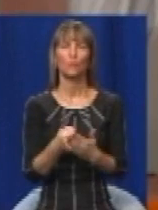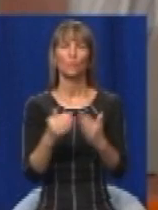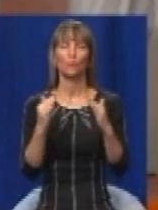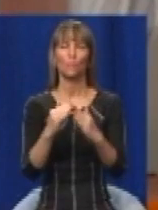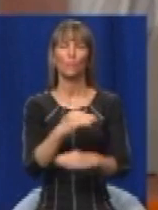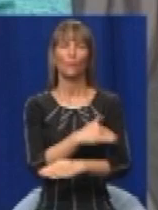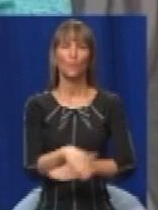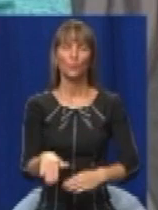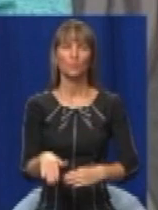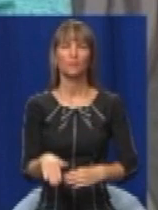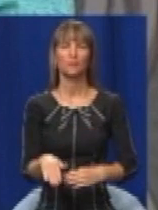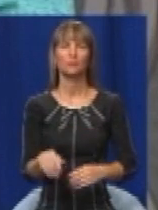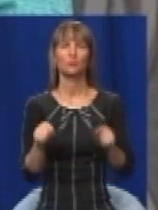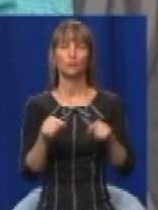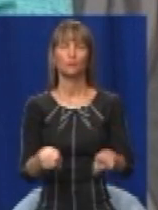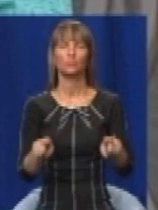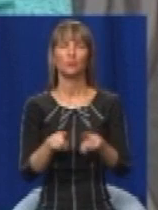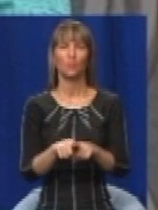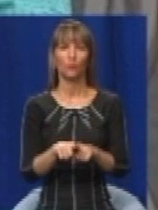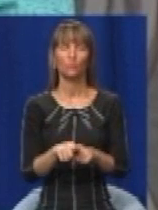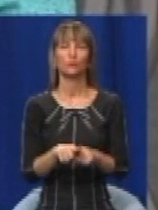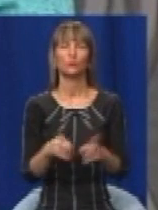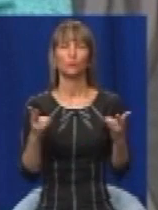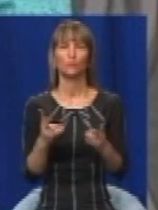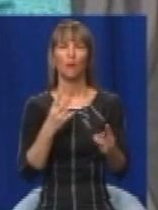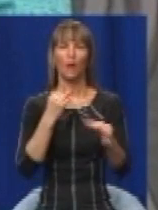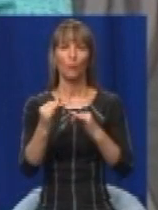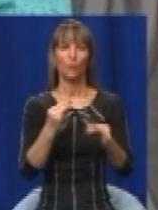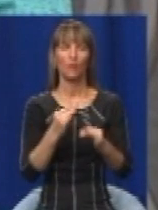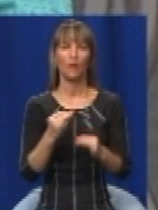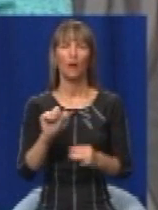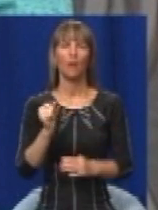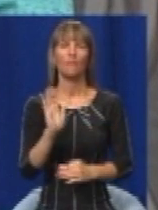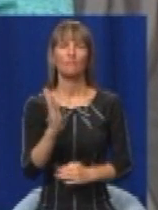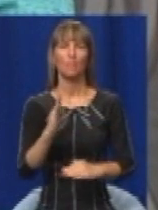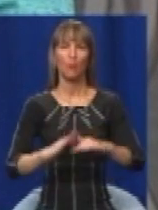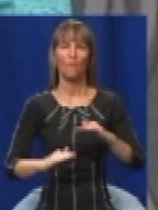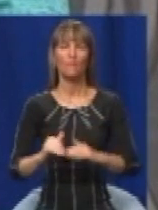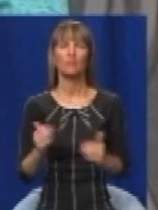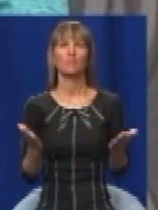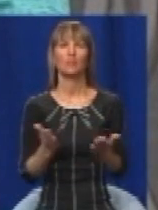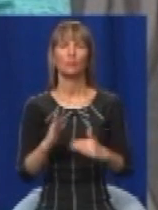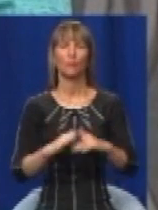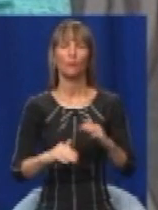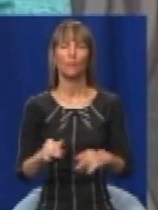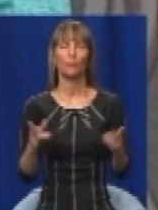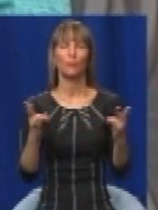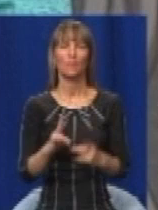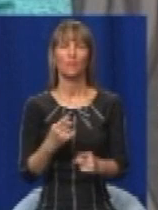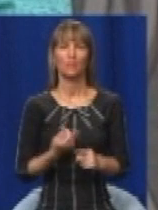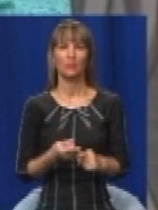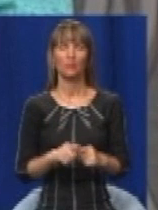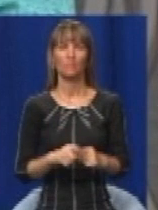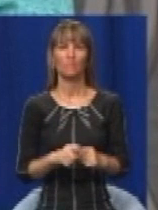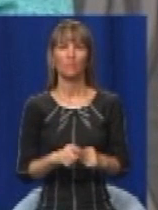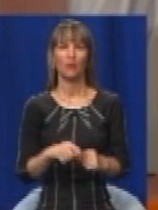будинку, вулиці. Тобто тут також грає комунікабельність. Як ти думаєш, а в професіях, яких саме така, які професії потребують цього